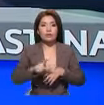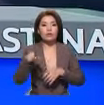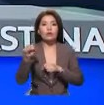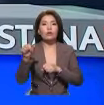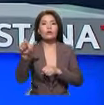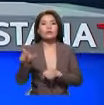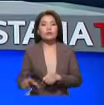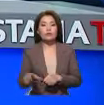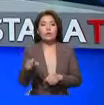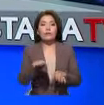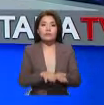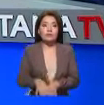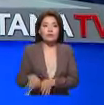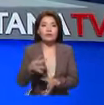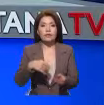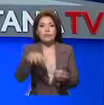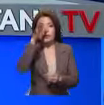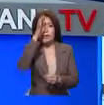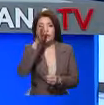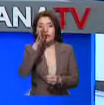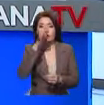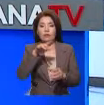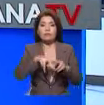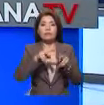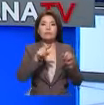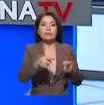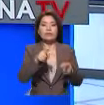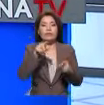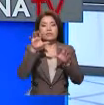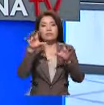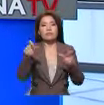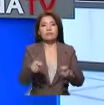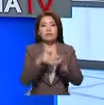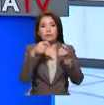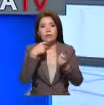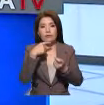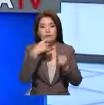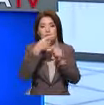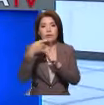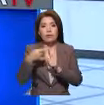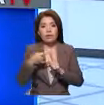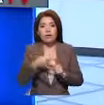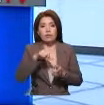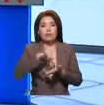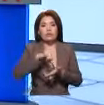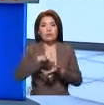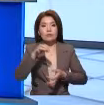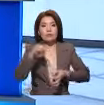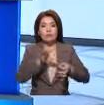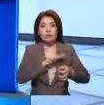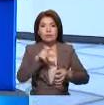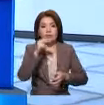қорғаушылары бір ауыздан оны 5 айдан бері қамауда заң ұстап отырған айтады. Сот отырысына онлайн қатысқан Эрмек Марқабаев та өз кінәсін мойындамай